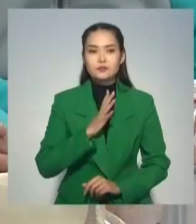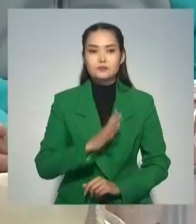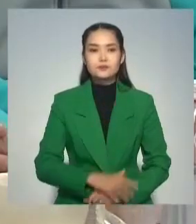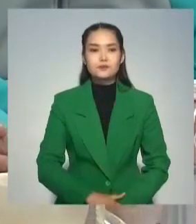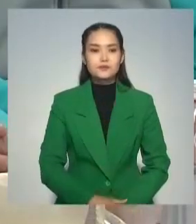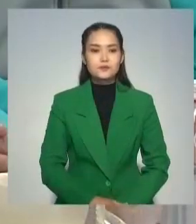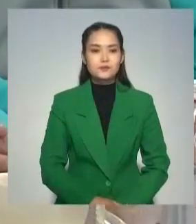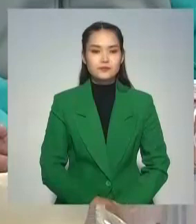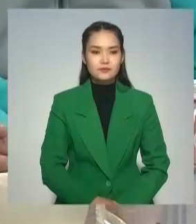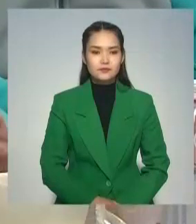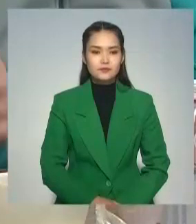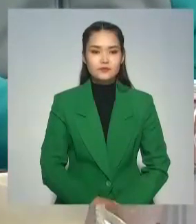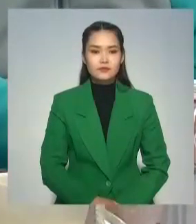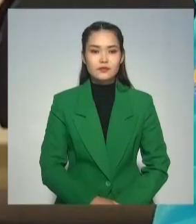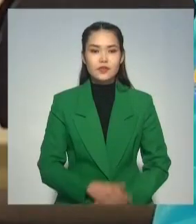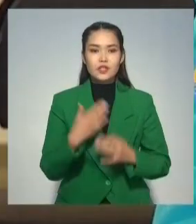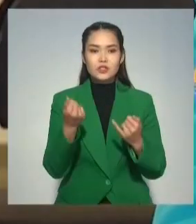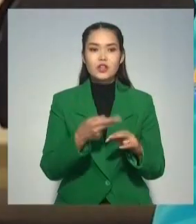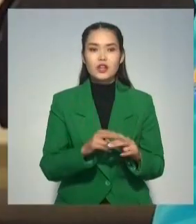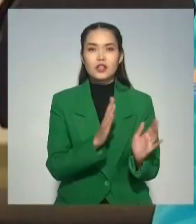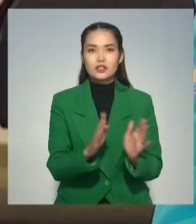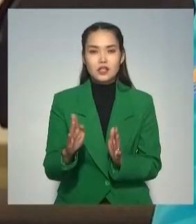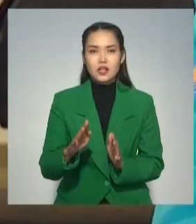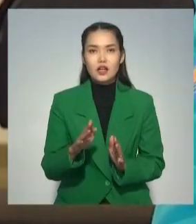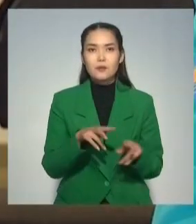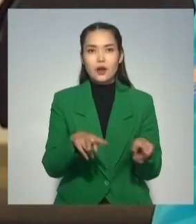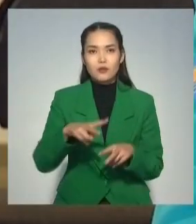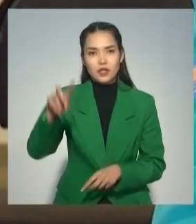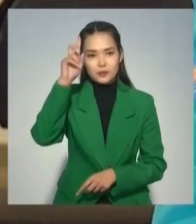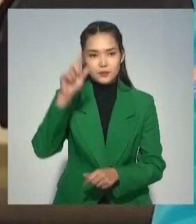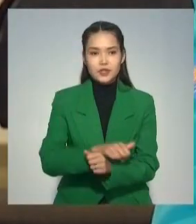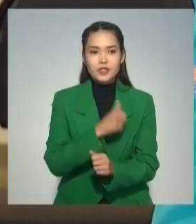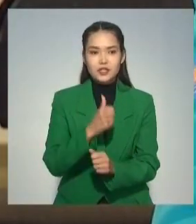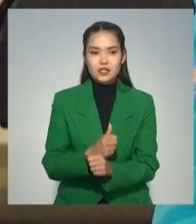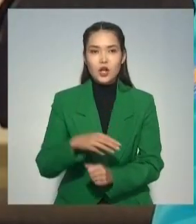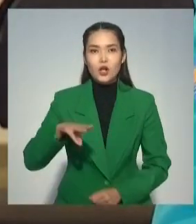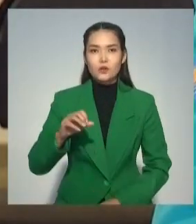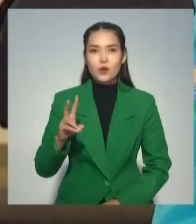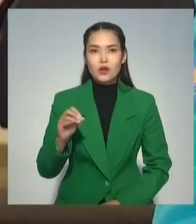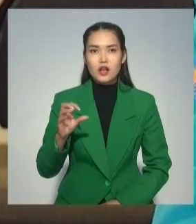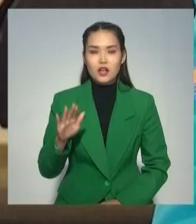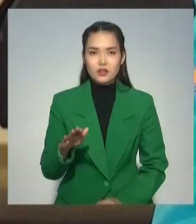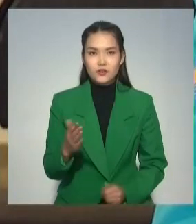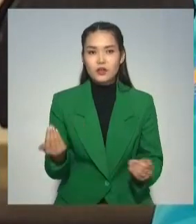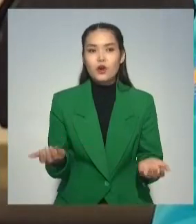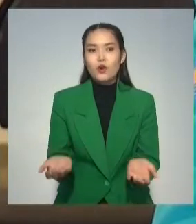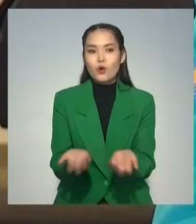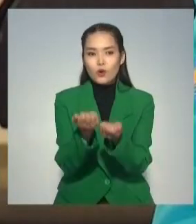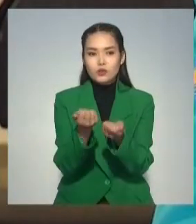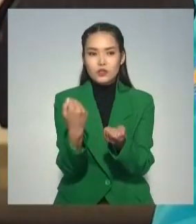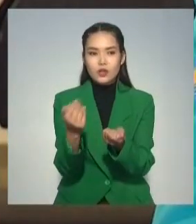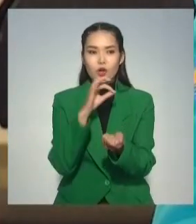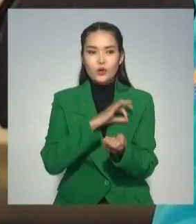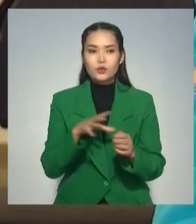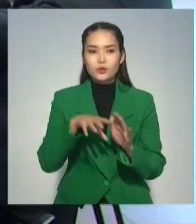Үлкен саяси дода басталды. Бұл мемлекет басшысы Қасым-Жомарт Кемелұлы Тоқаевтың қолға алған реформалардың соның